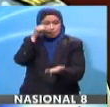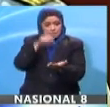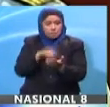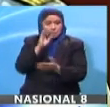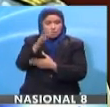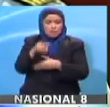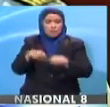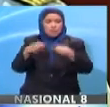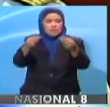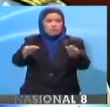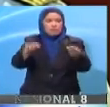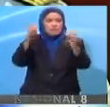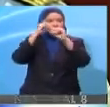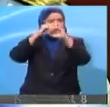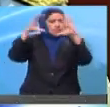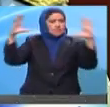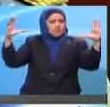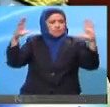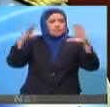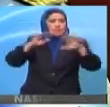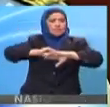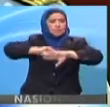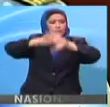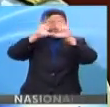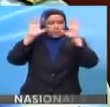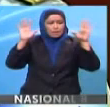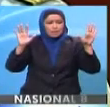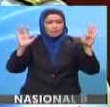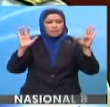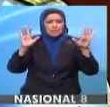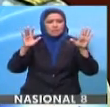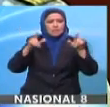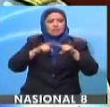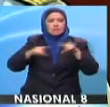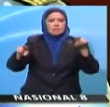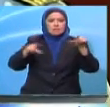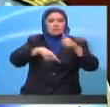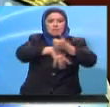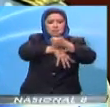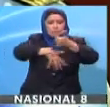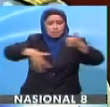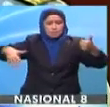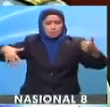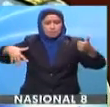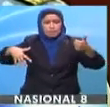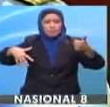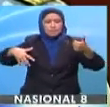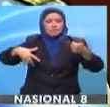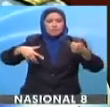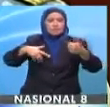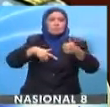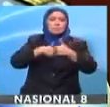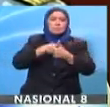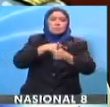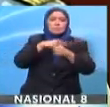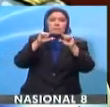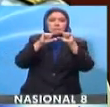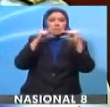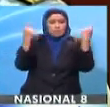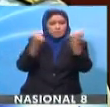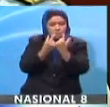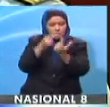memberikan kita gambaran yang lebih jelas supaya rangkaian-rangkaian mereka net working